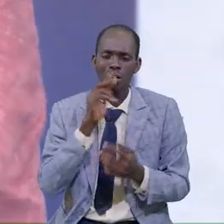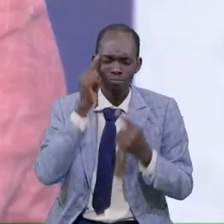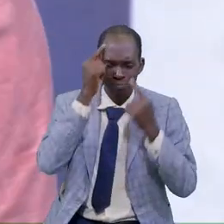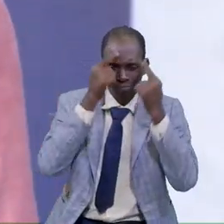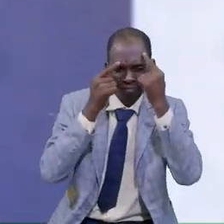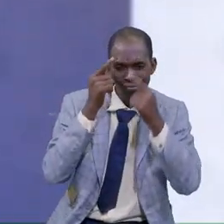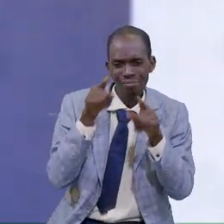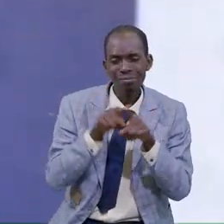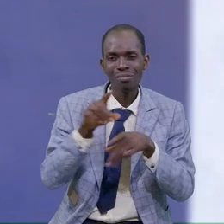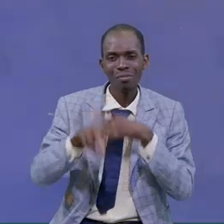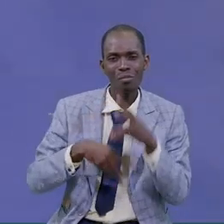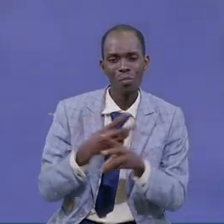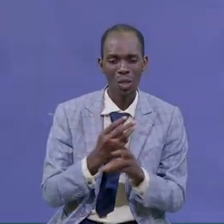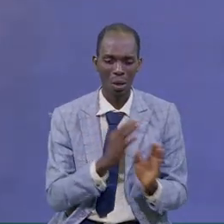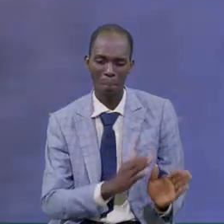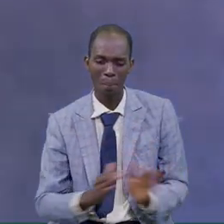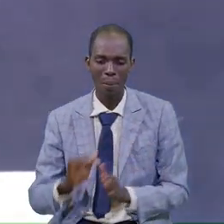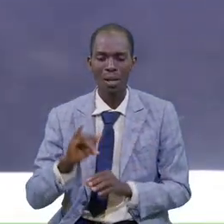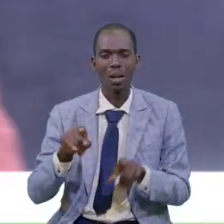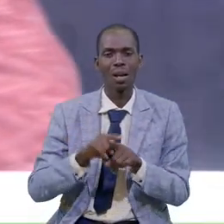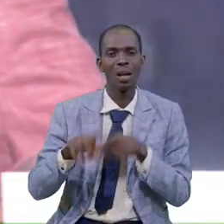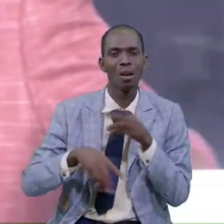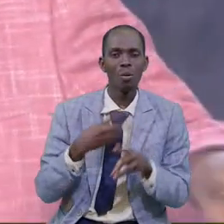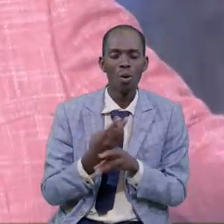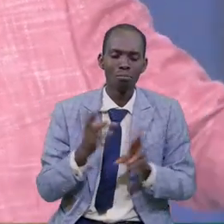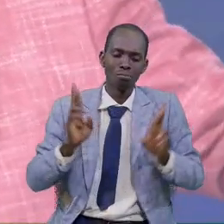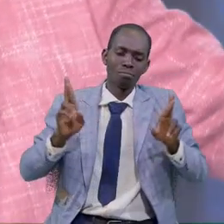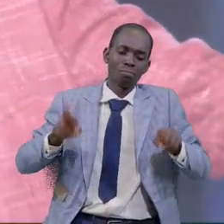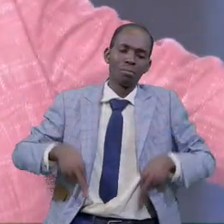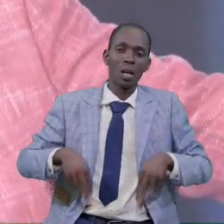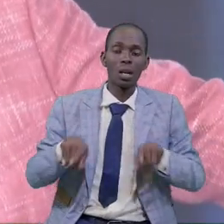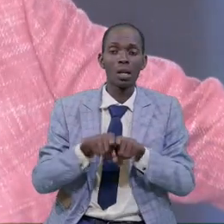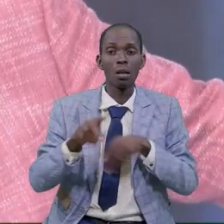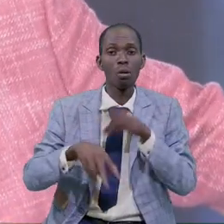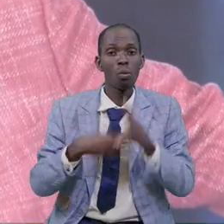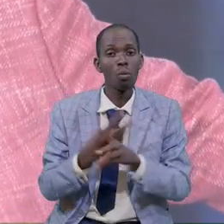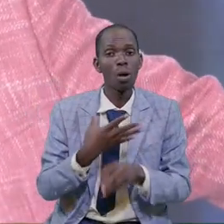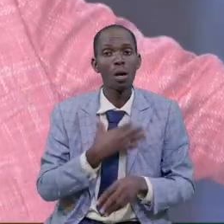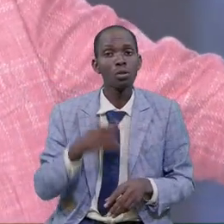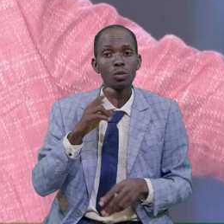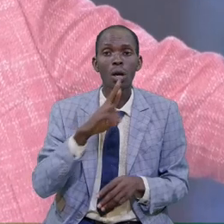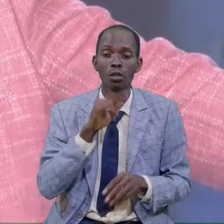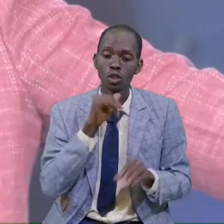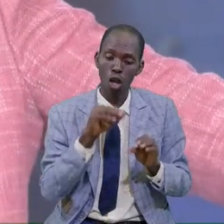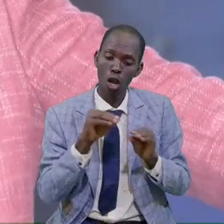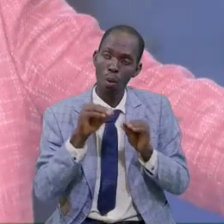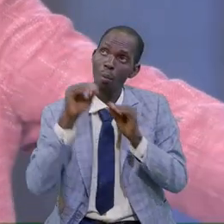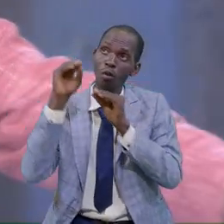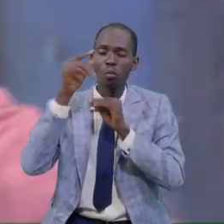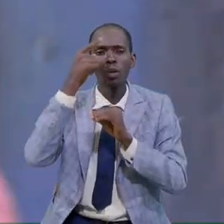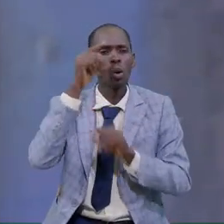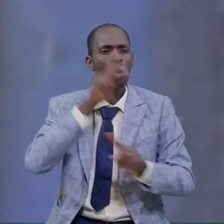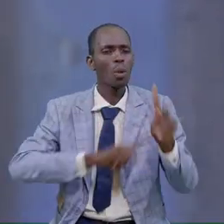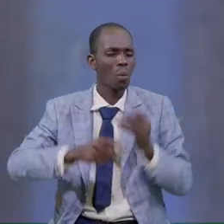tu planifies comme le monde, tu te retires comme le monde et tu n'avances pas à cause des gens autour de